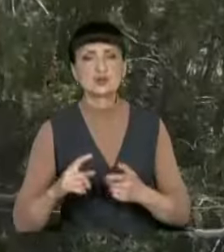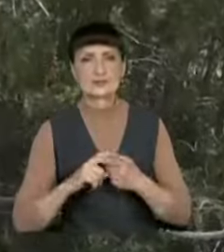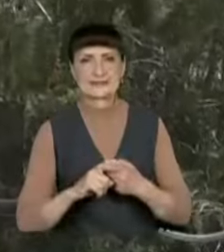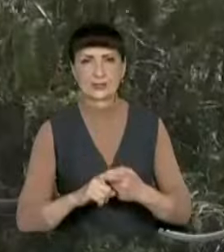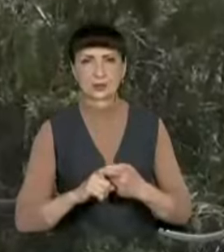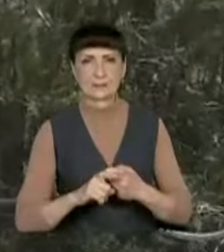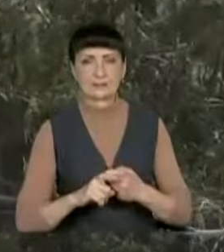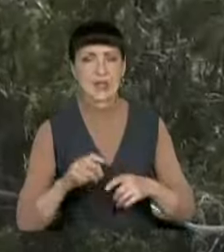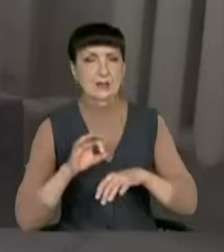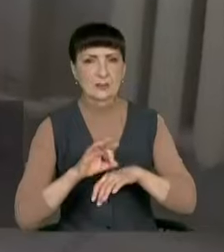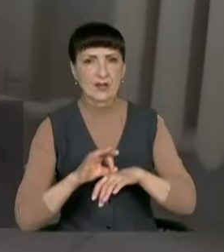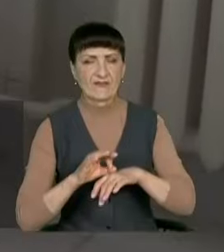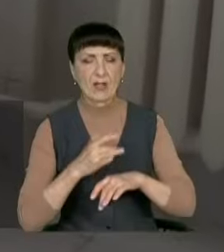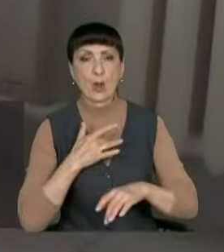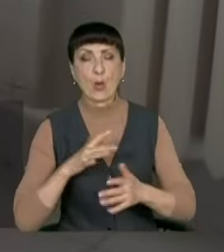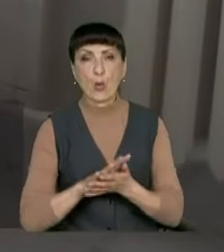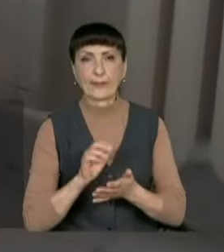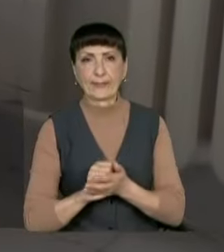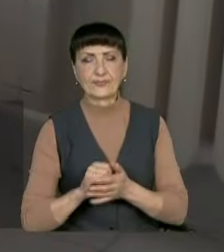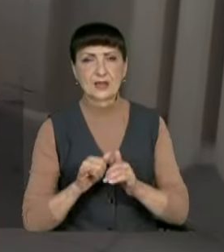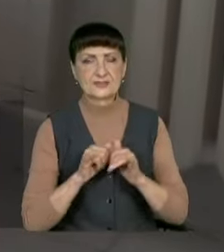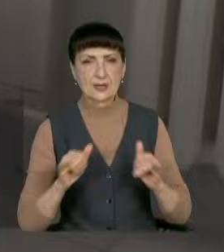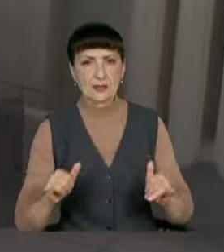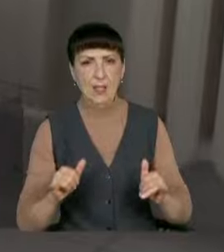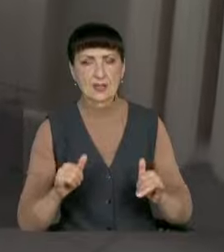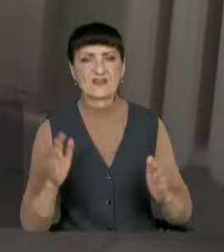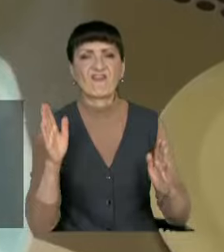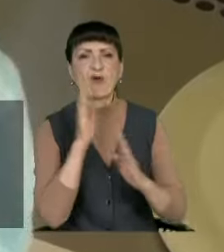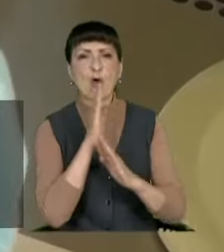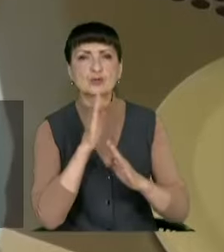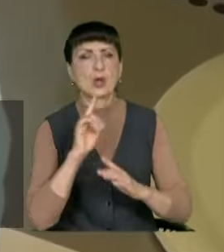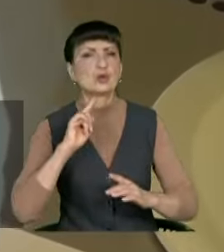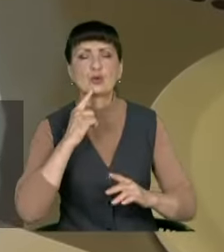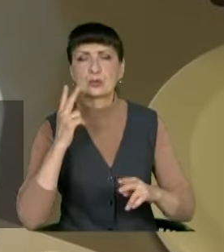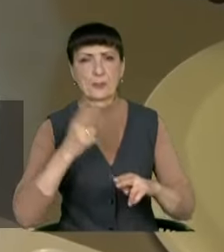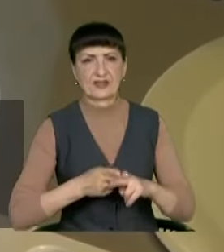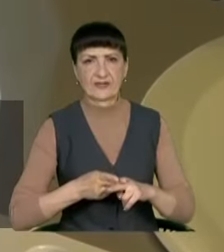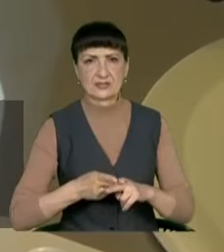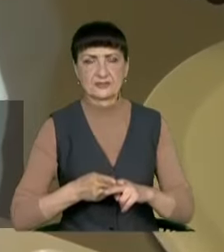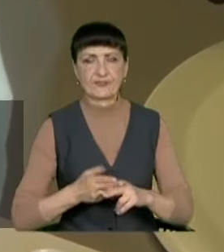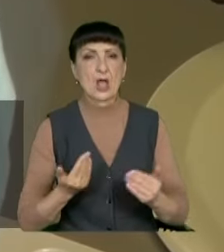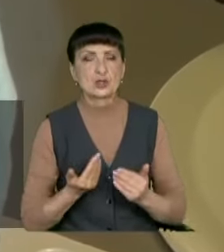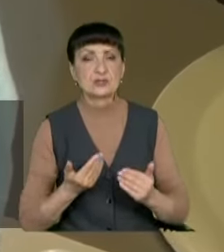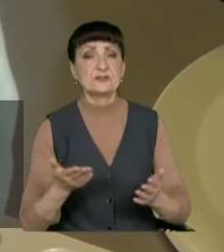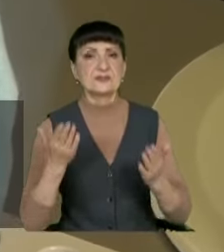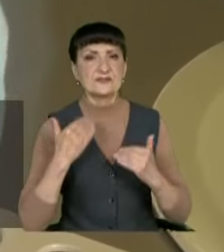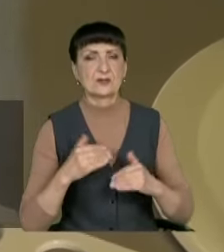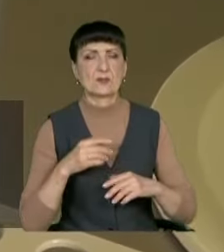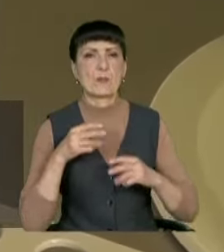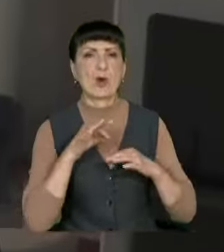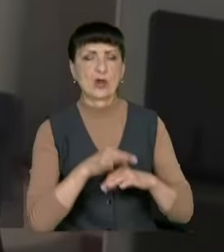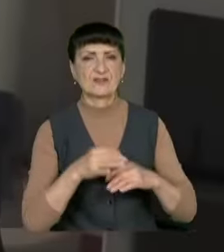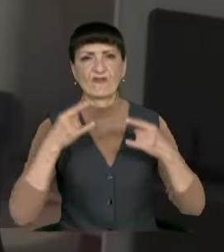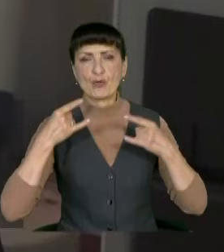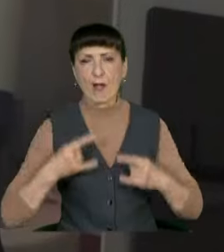заражения. Заболевание, поражающее легкие, распространяется по воздуху, его трудно предотвратить. Жители призывают проходить